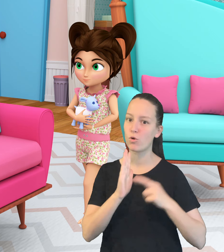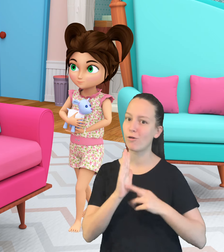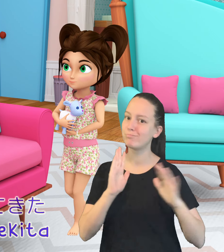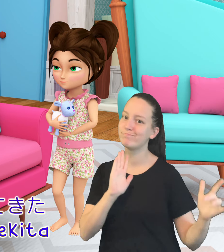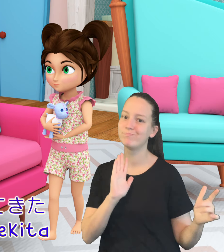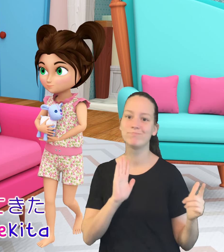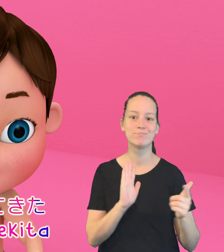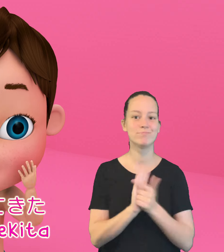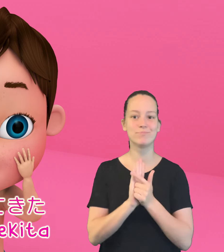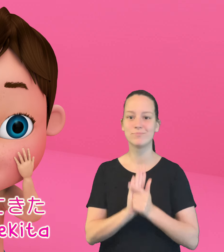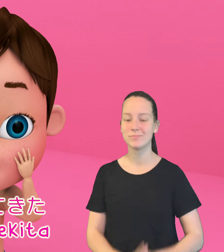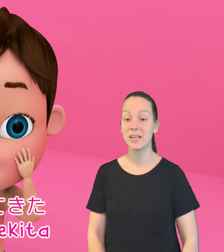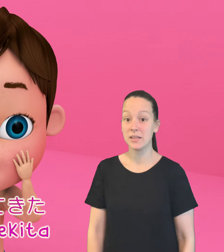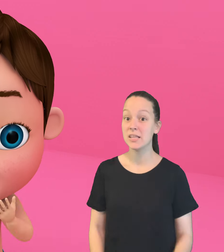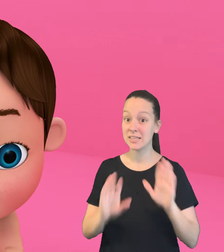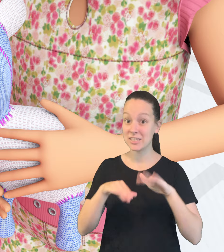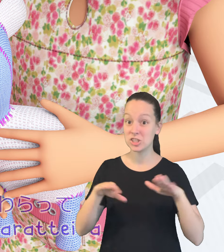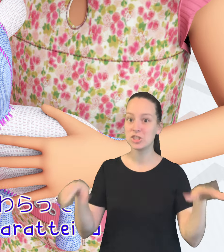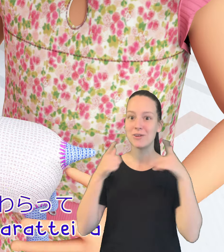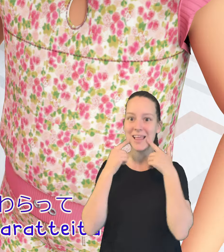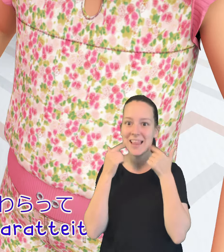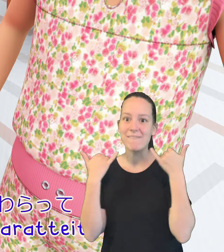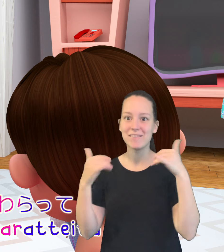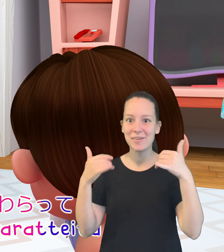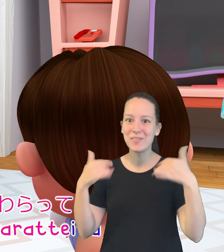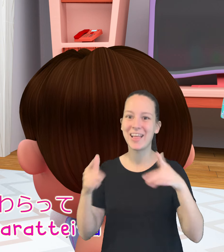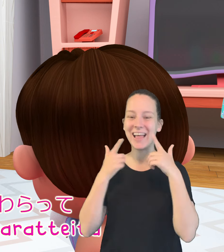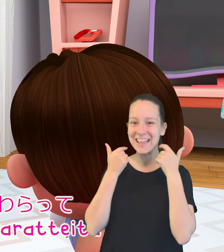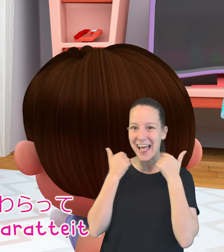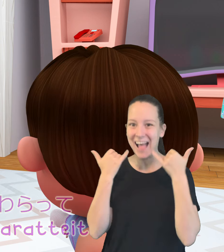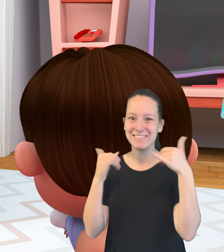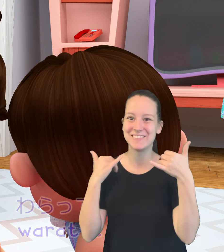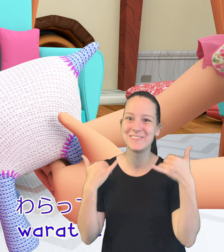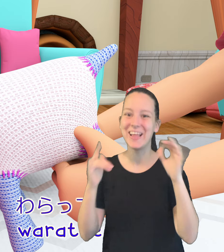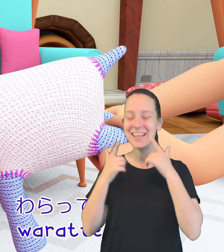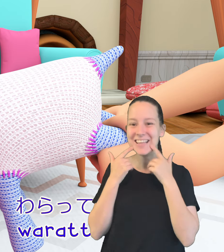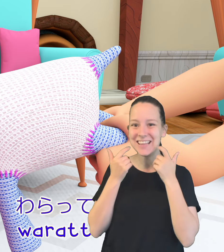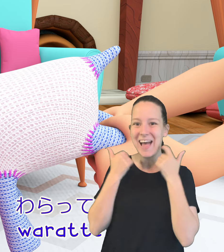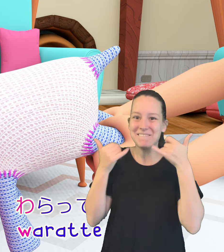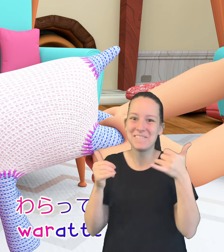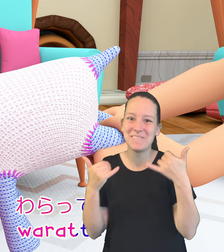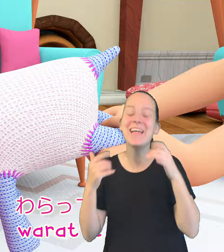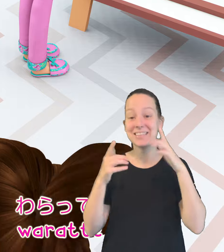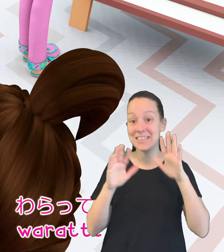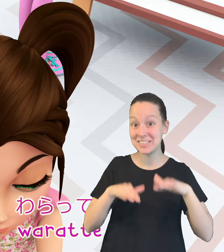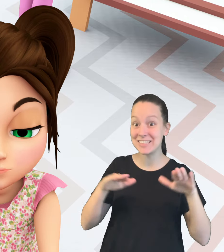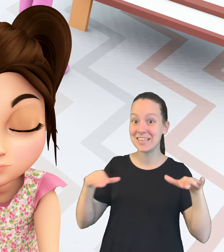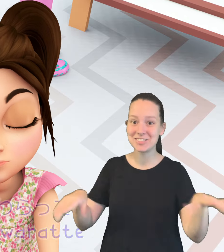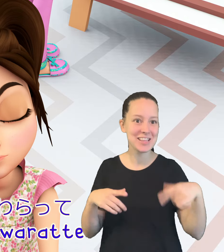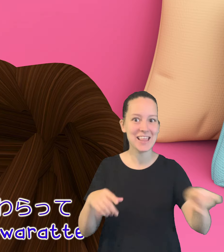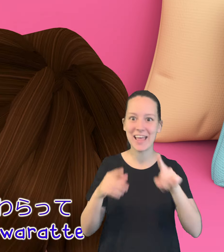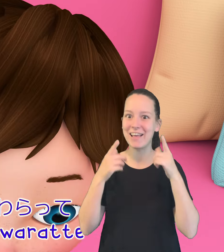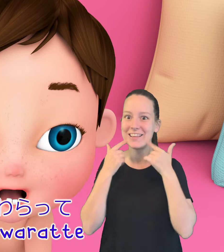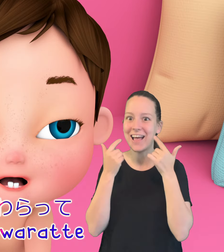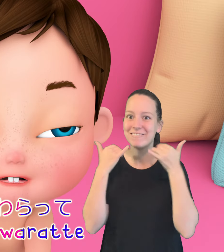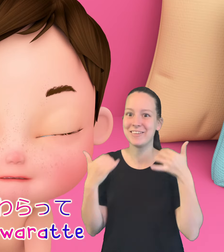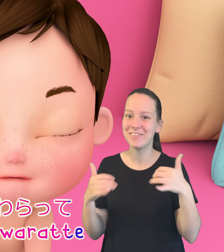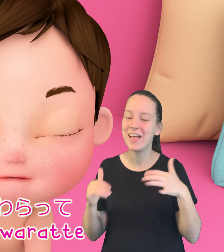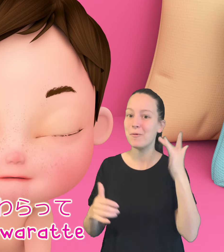へてきた生徒が笑った笑った笑った